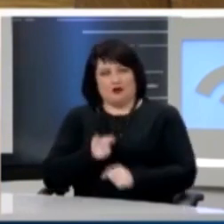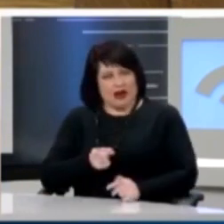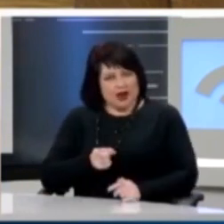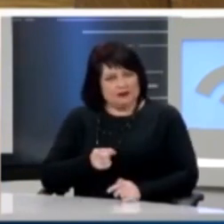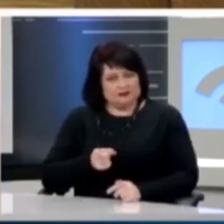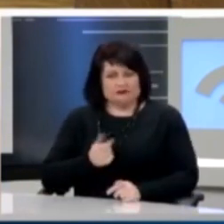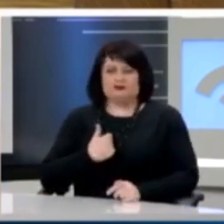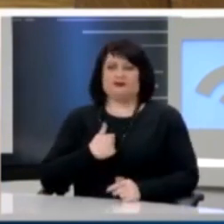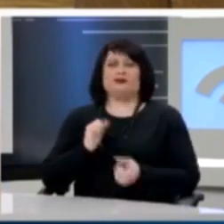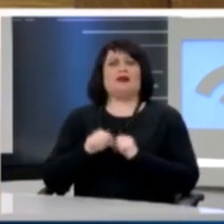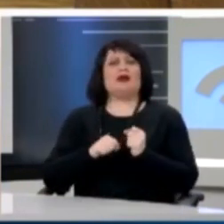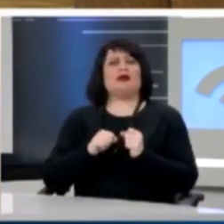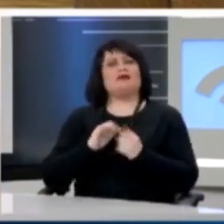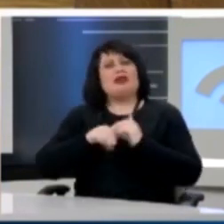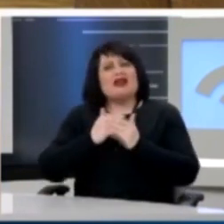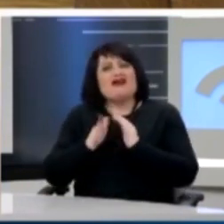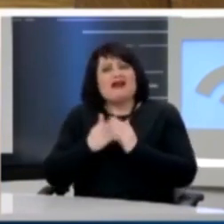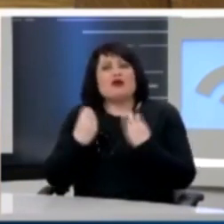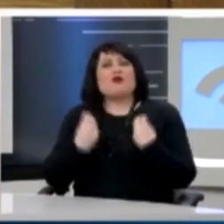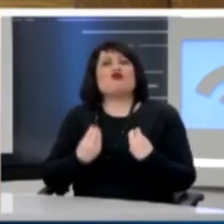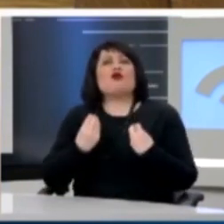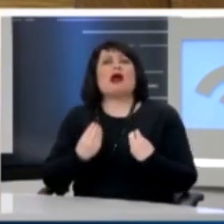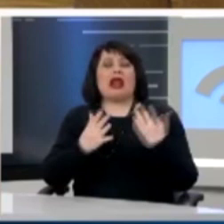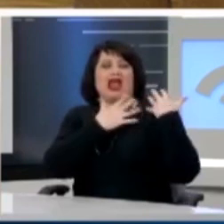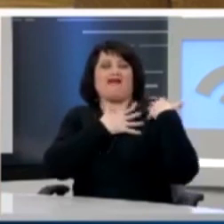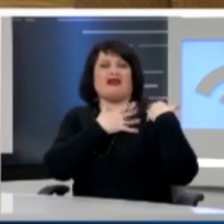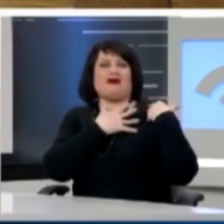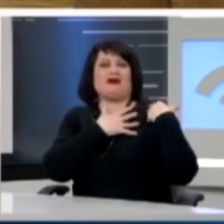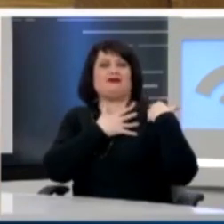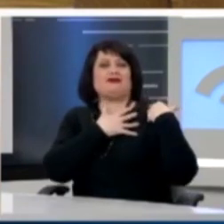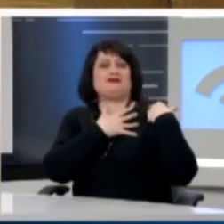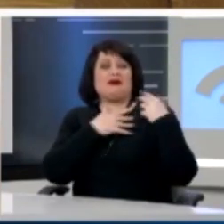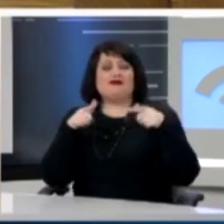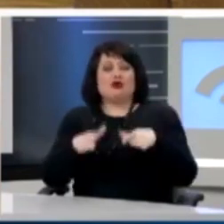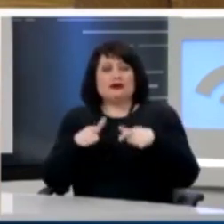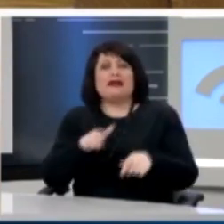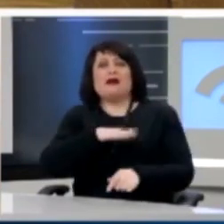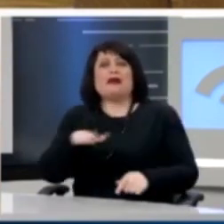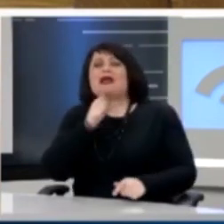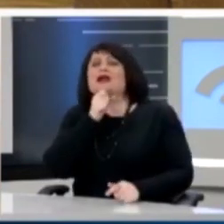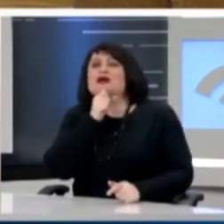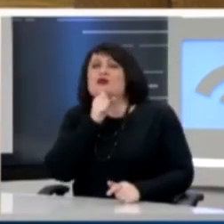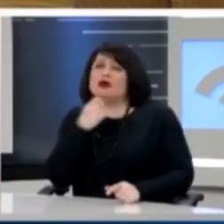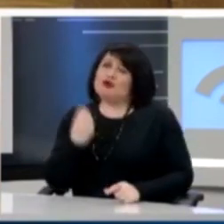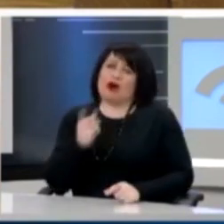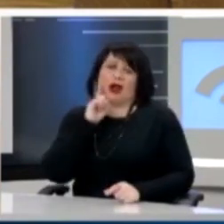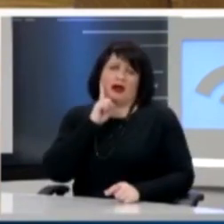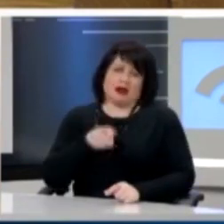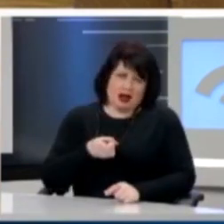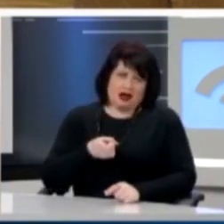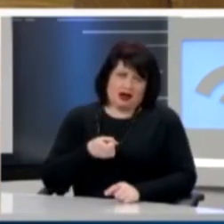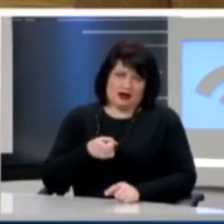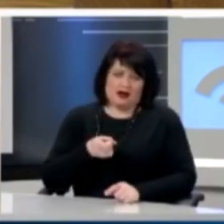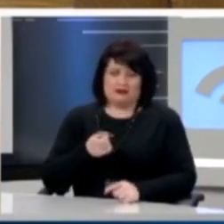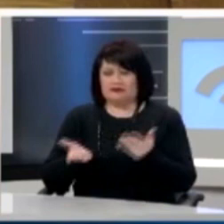εργασίας και το ενδιαφέρον για την καλύτερη κατανομή των ευθυνών φροντίδας παιδιών και ηλικιωμένων